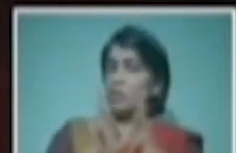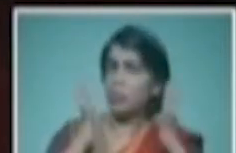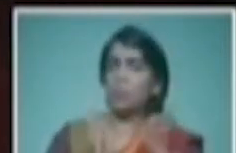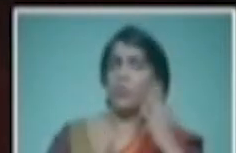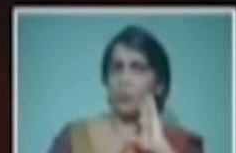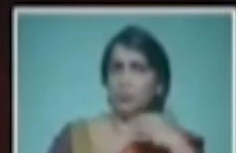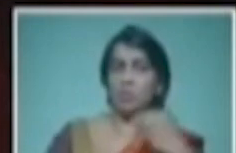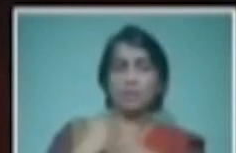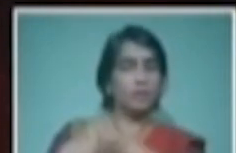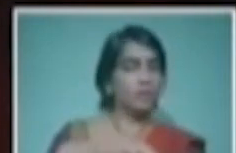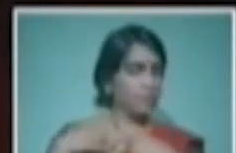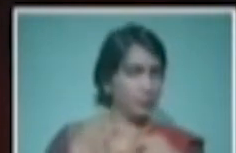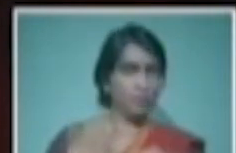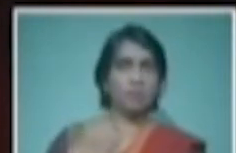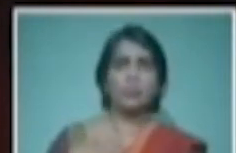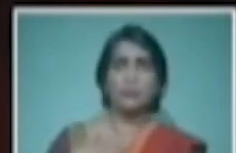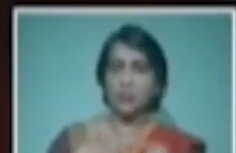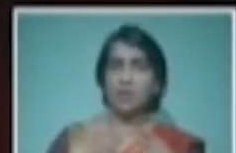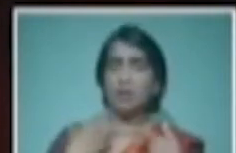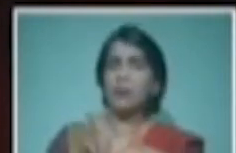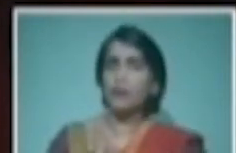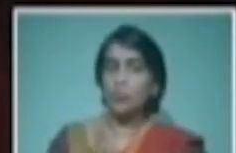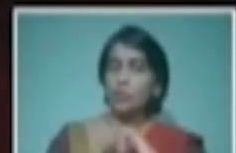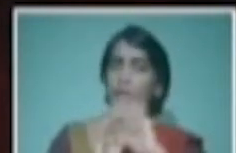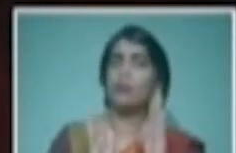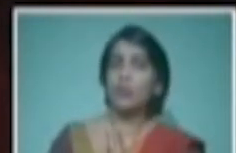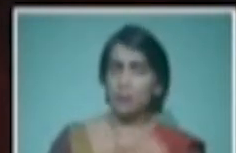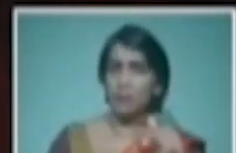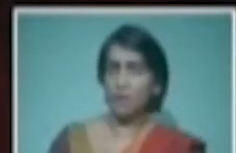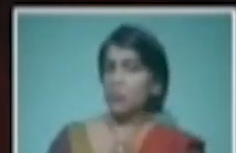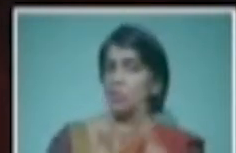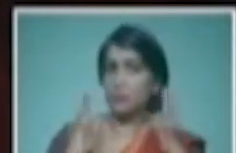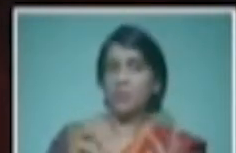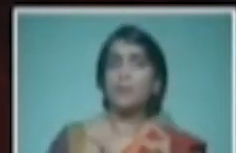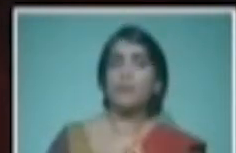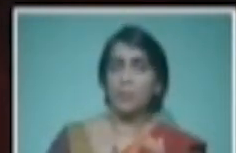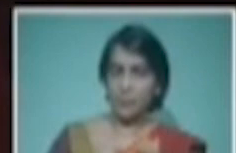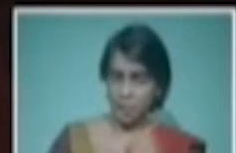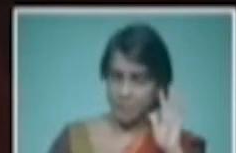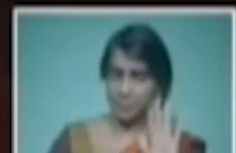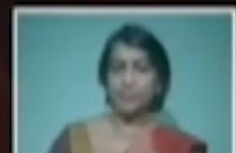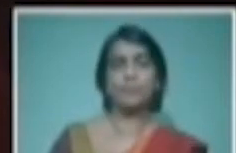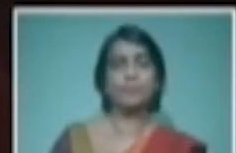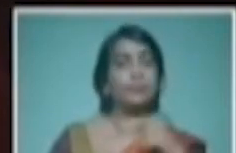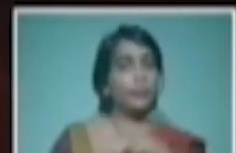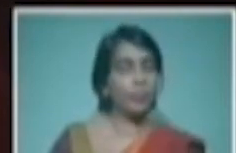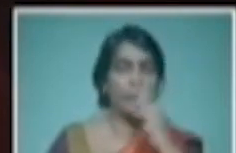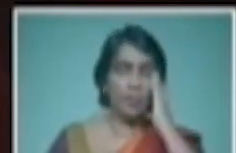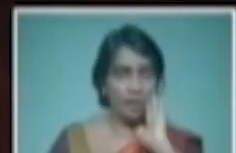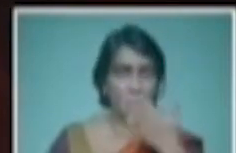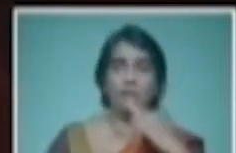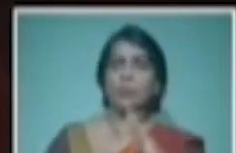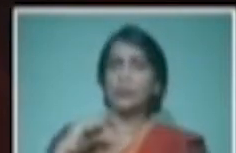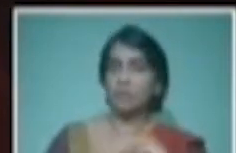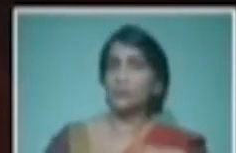කර්මාන්ත පවත්වාගෙන යෑමේදී අමුද්‍රව්‍ය හිඟකම අද ප්‍රබල ගැටලුවක් බවට පත් තිබෙනවා. මෙම සම්ප්‍රදායික